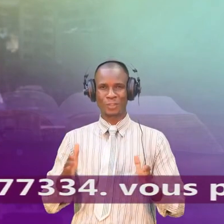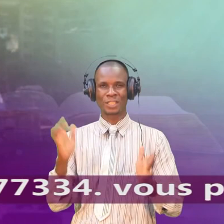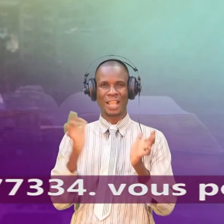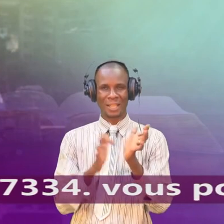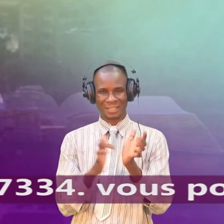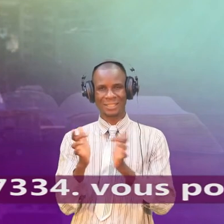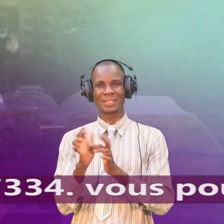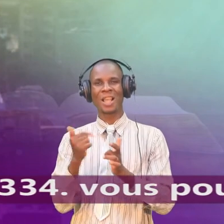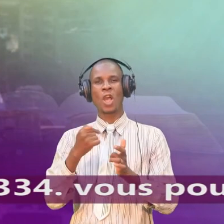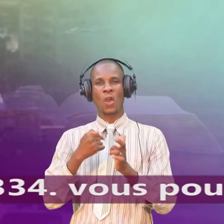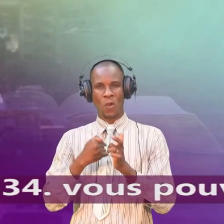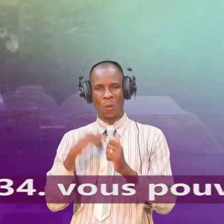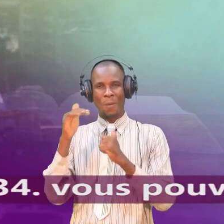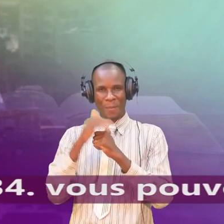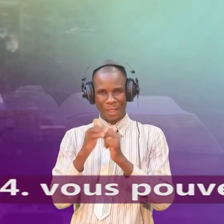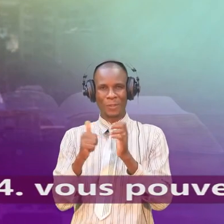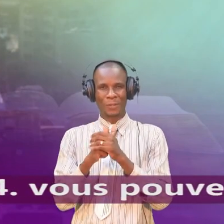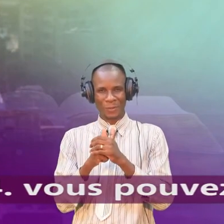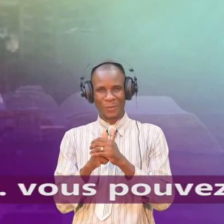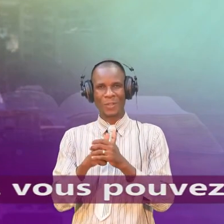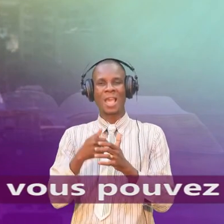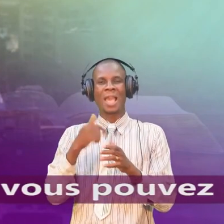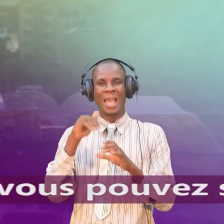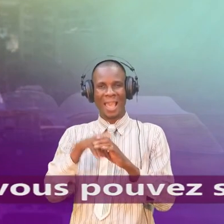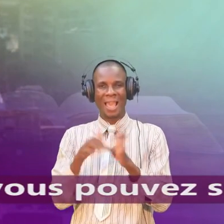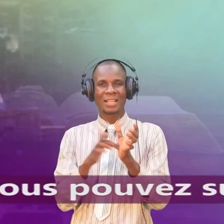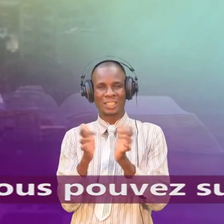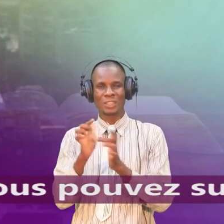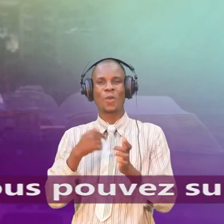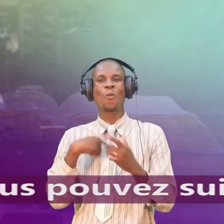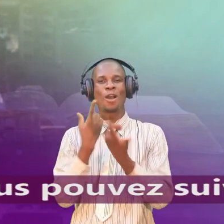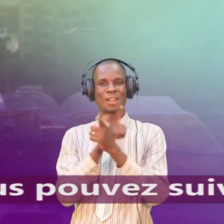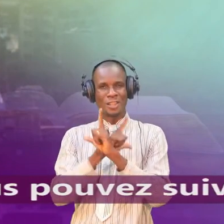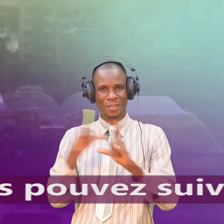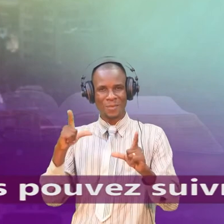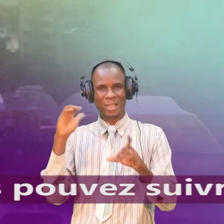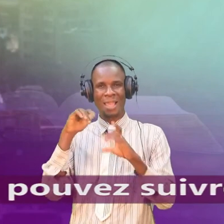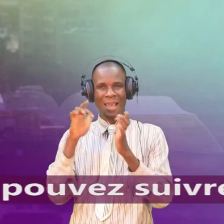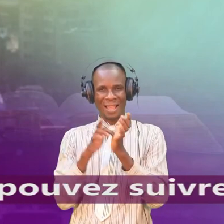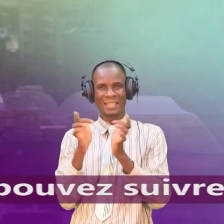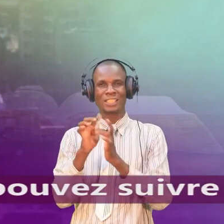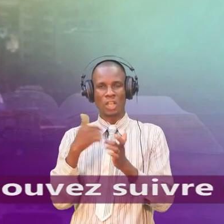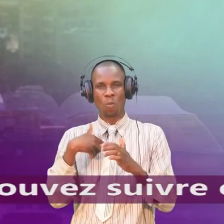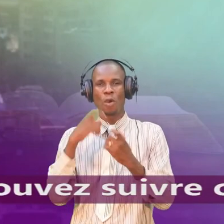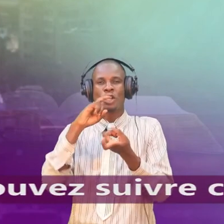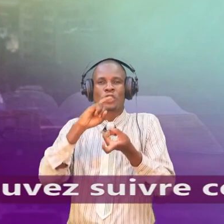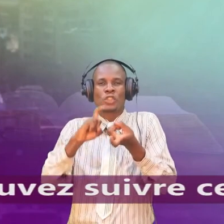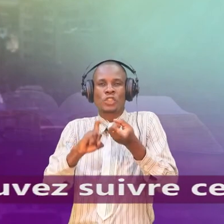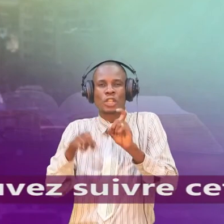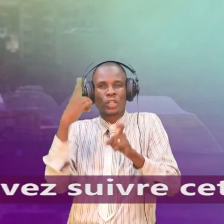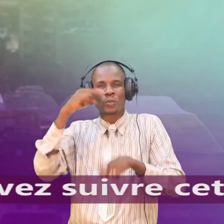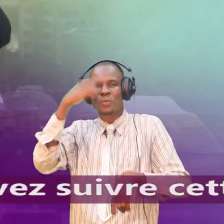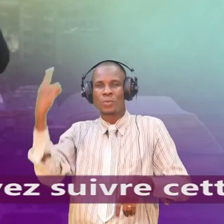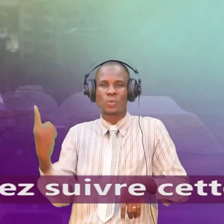muweze kutoa maisha yenu kwa mikono kwake Yesu Kristo, kwa sababu ndani yake utakombolewa, ndani